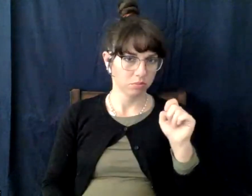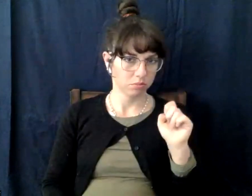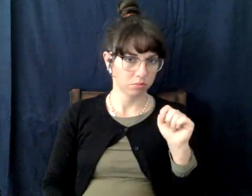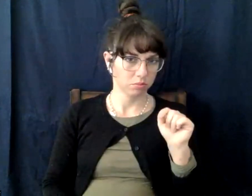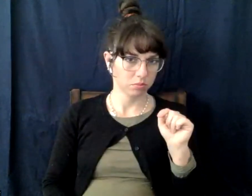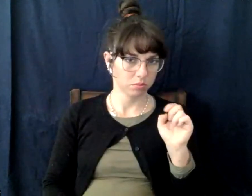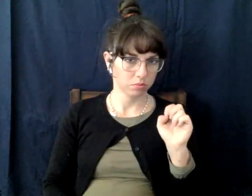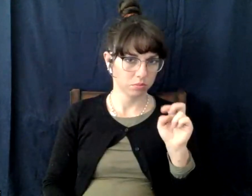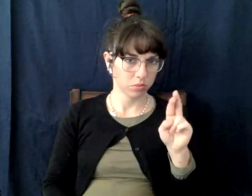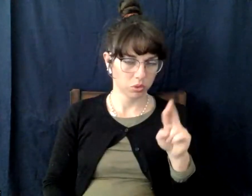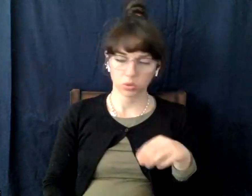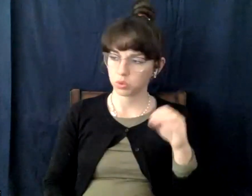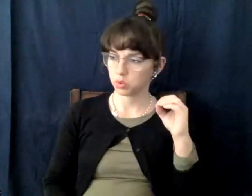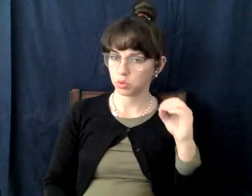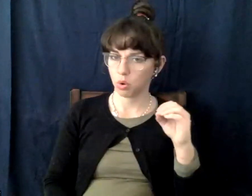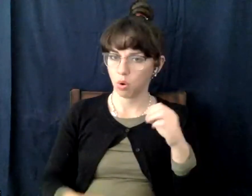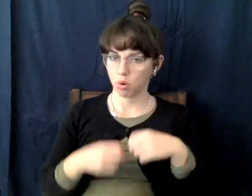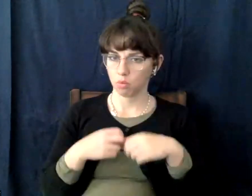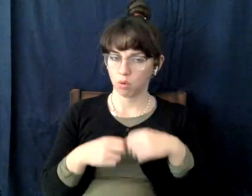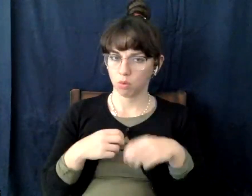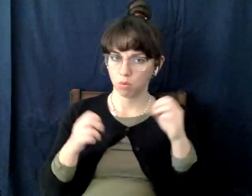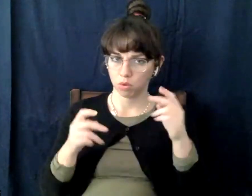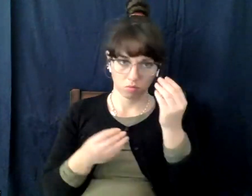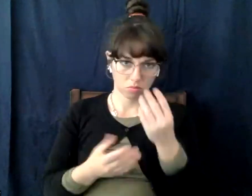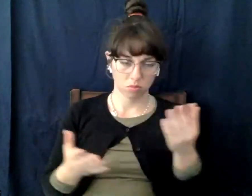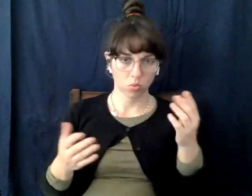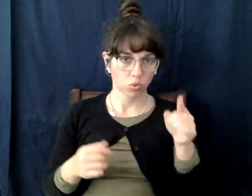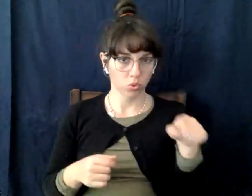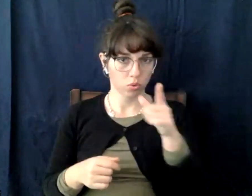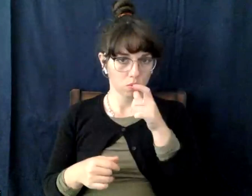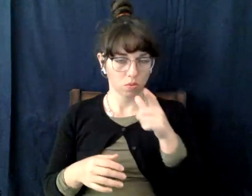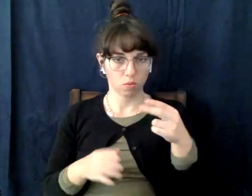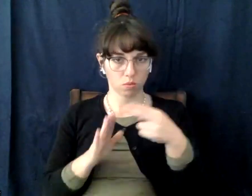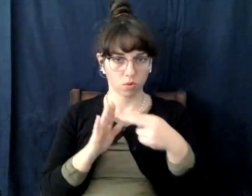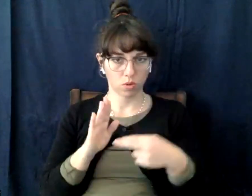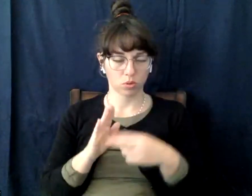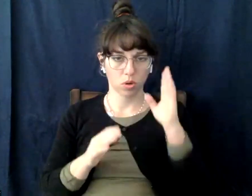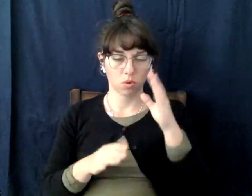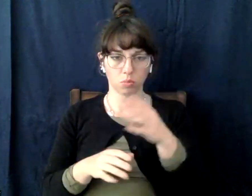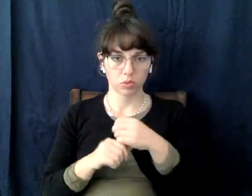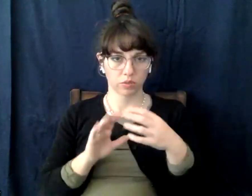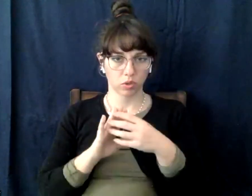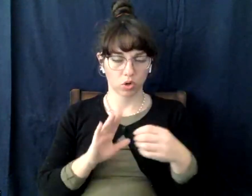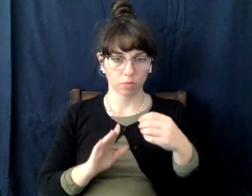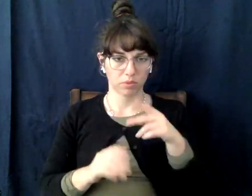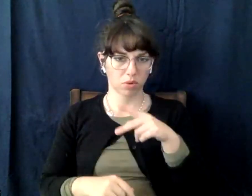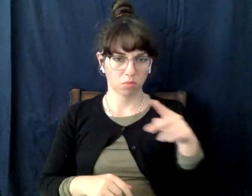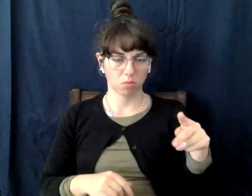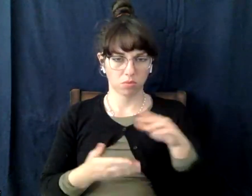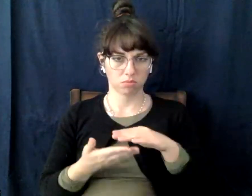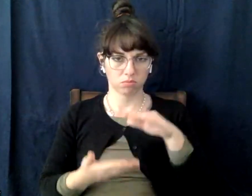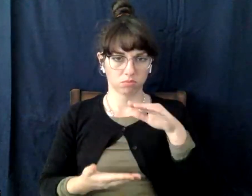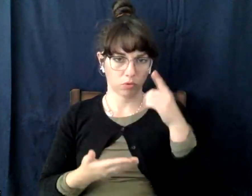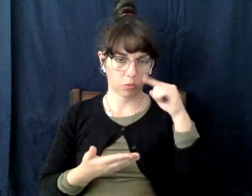No problem. Just so everyone knows, everyone who registered awards have a copy of this presentation. And again,